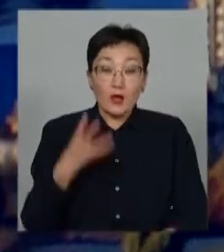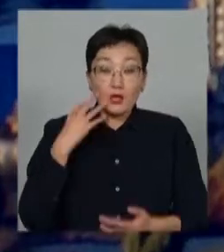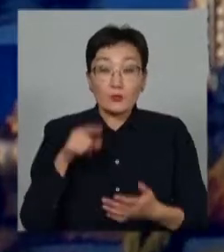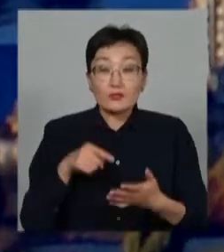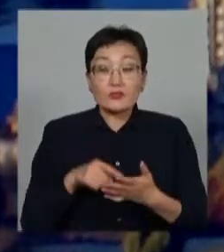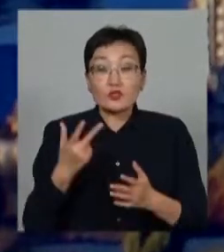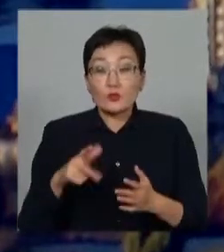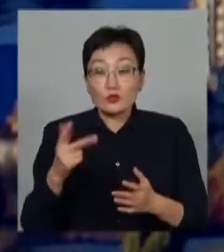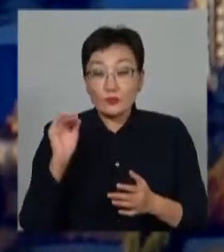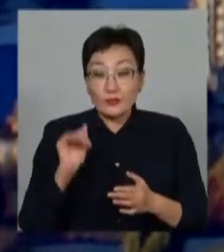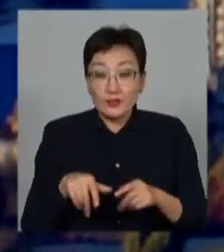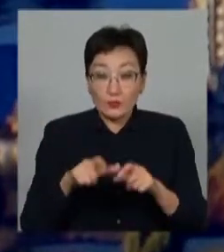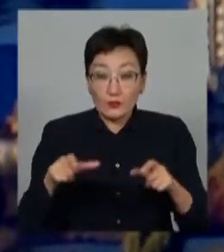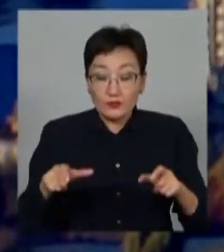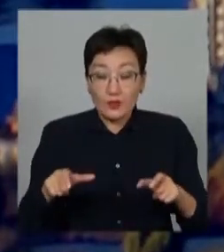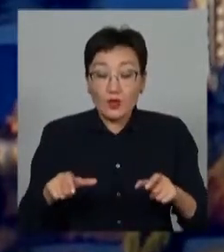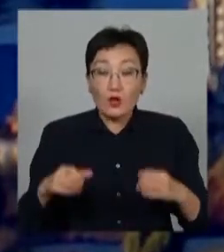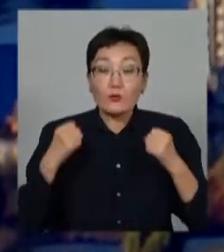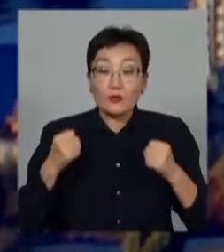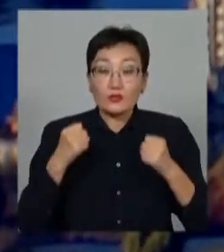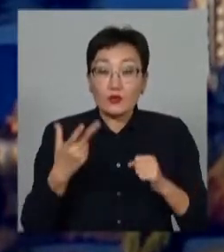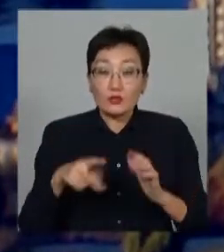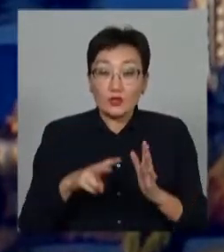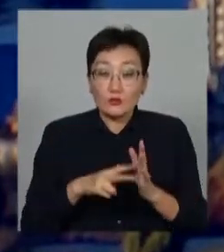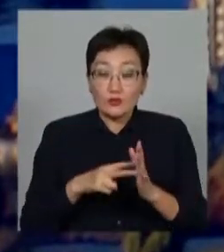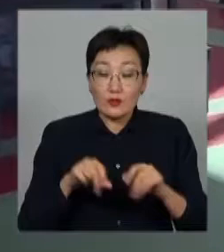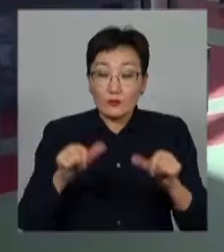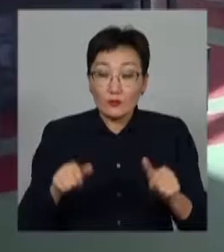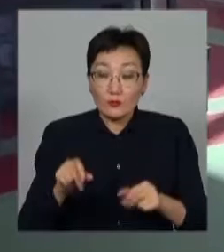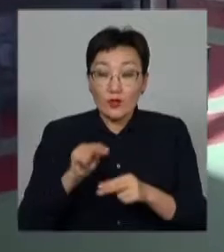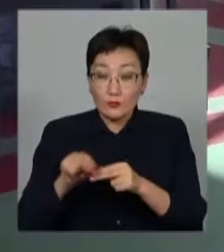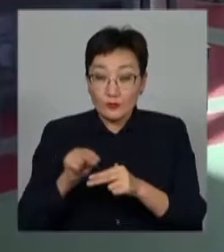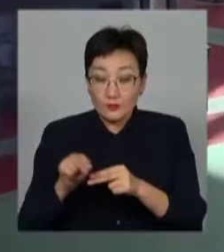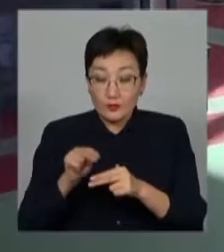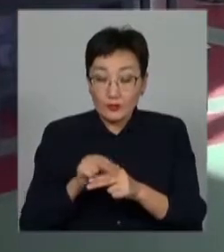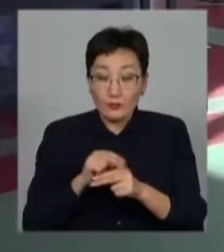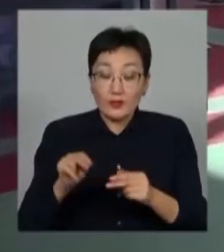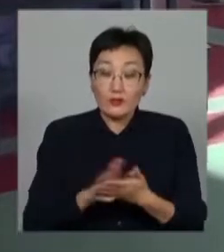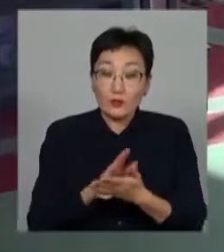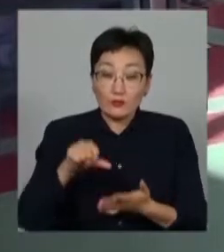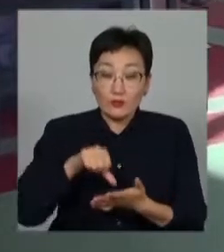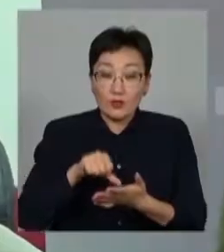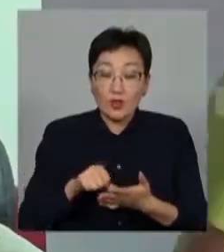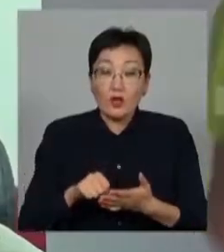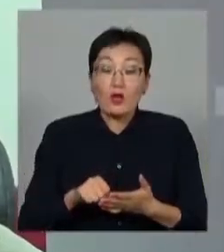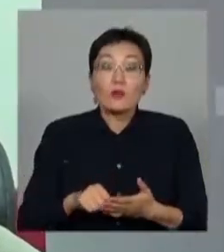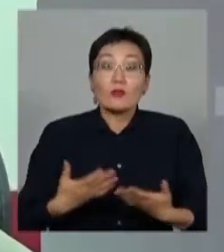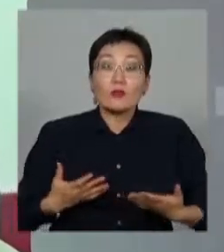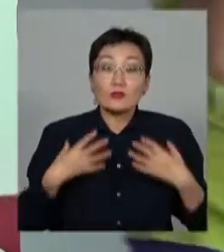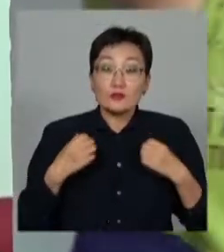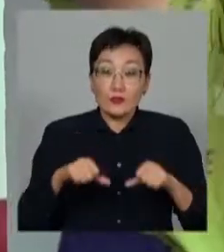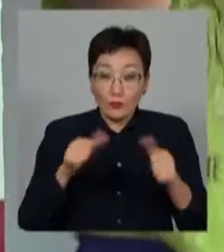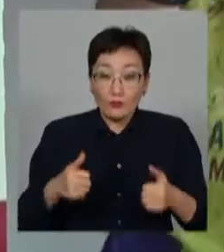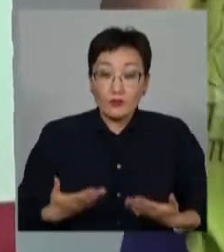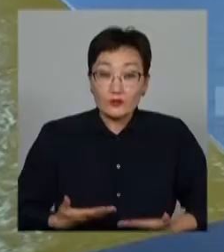Алматыда 33 мыңнан астам бала спорттың 37 түрі бойынша үйірмелерге тегін қатысады. Салауатты өмір салтын ұстанатындардың